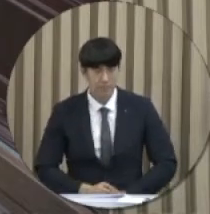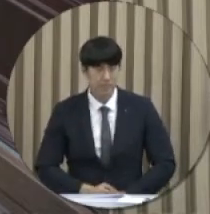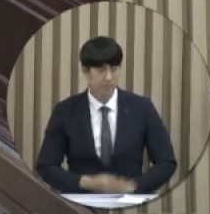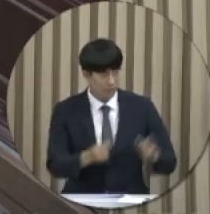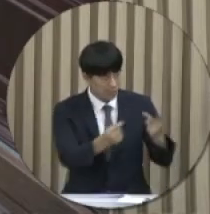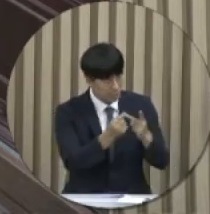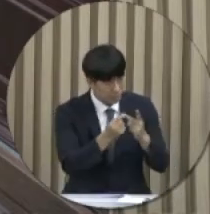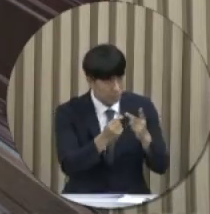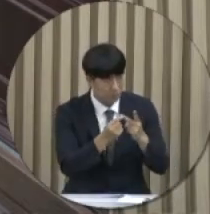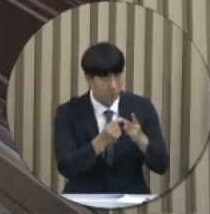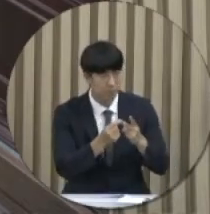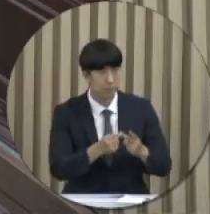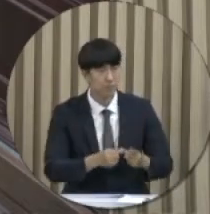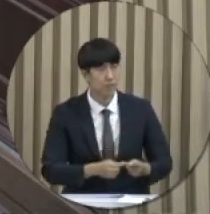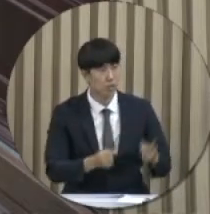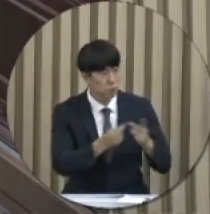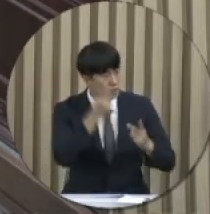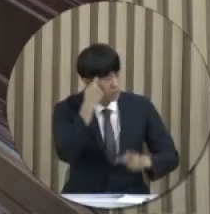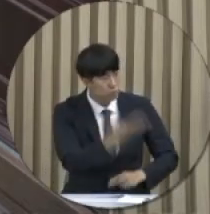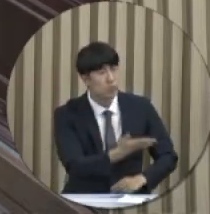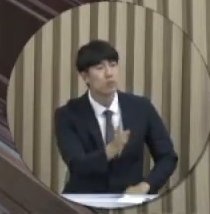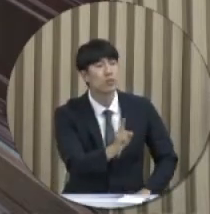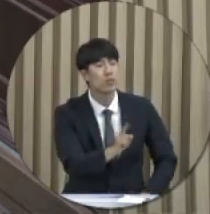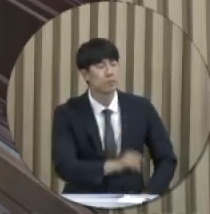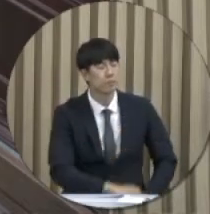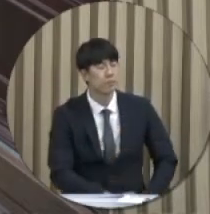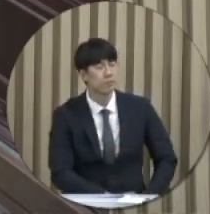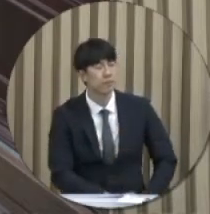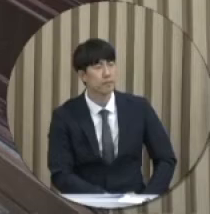두 번째 질문입니다. 두 번째는